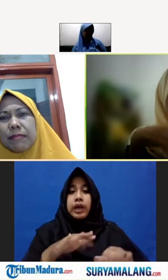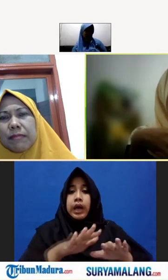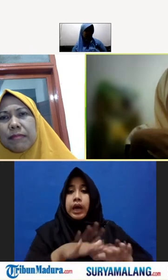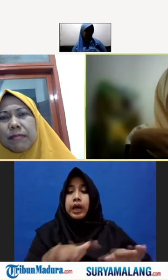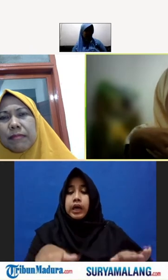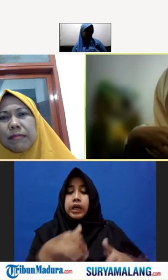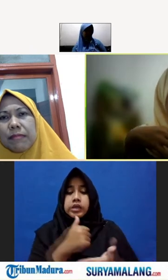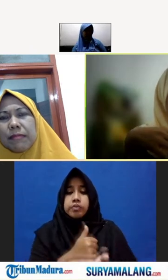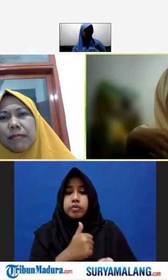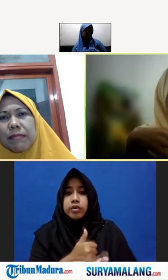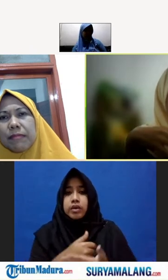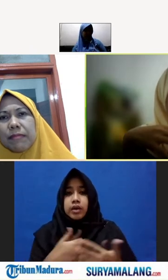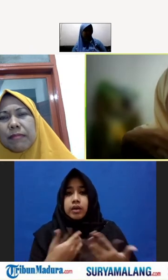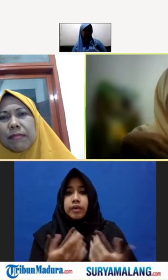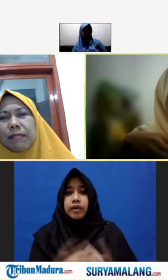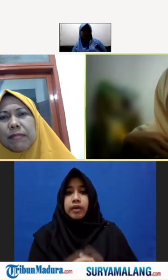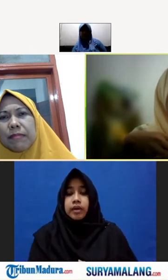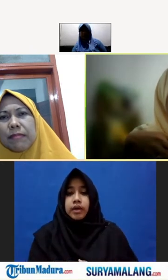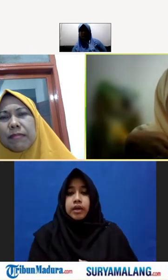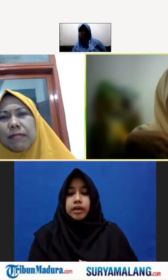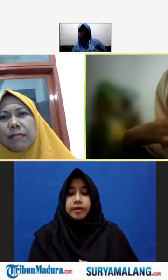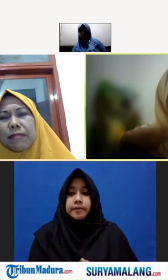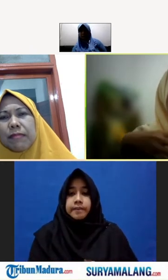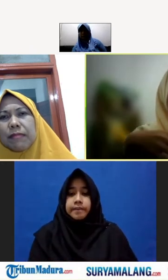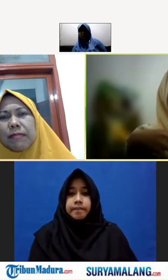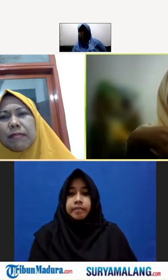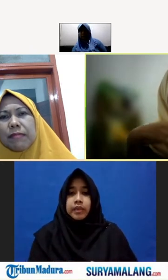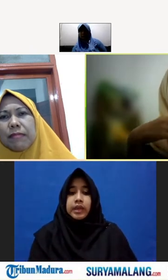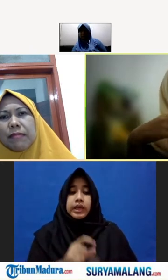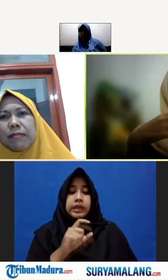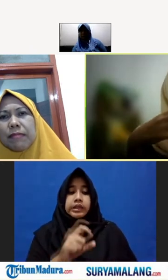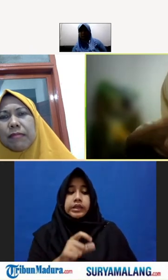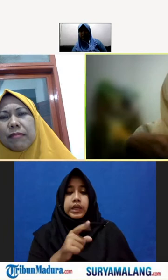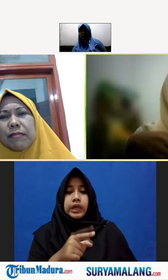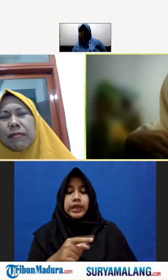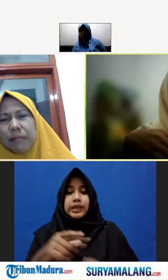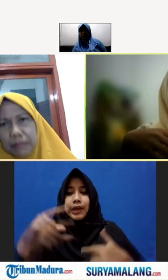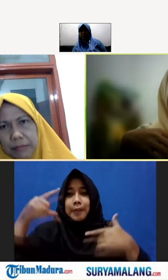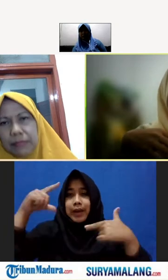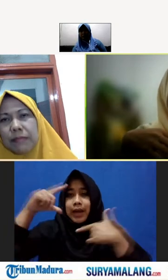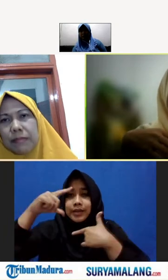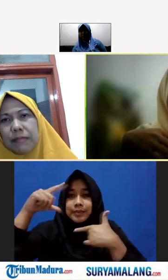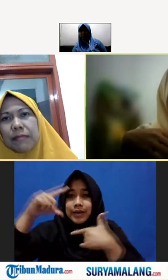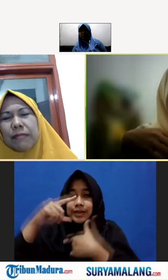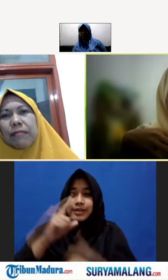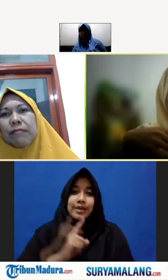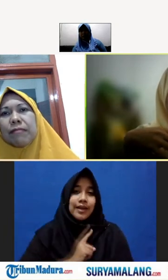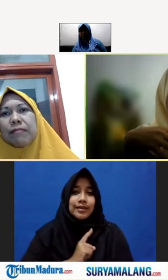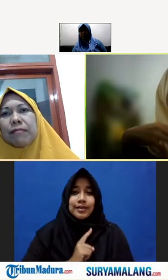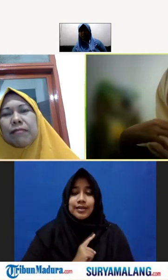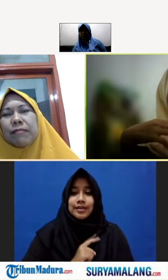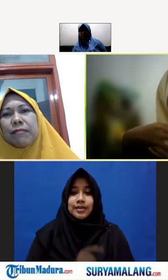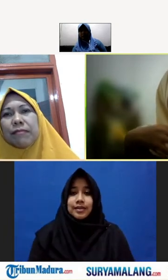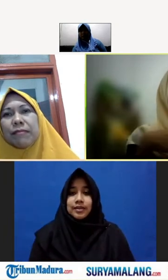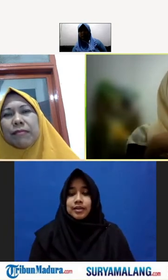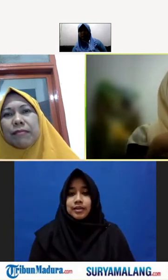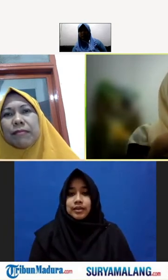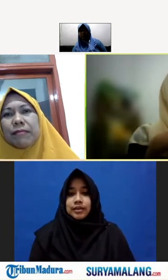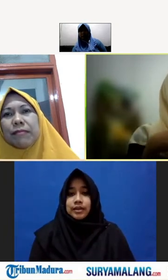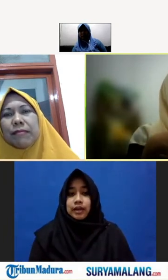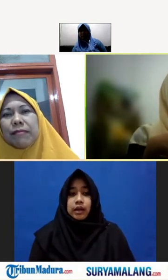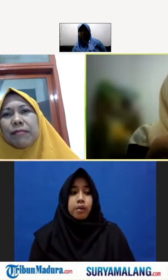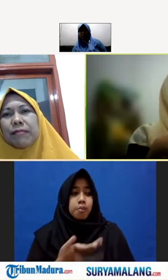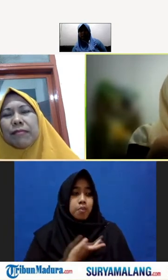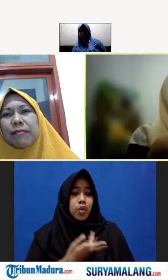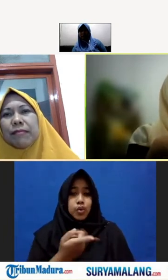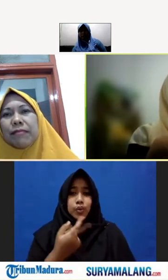sebenarnya itu adalah cara dia mengekspresikan diri. Jadi mau itu perilaku